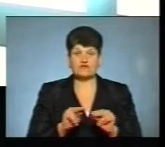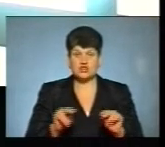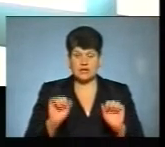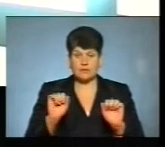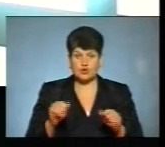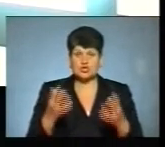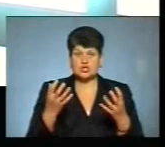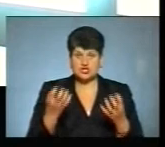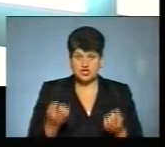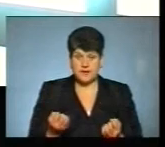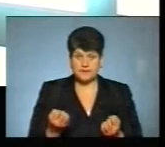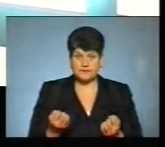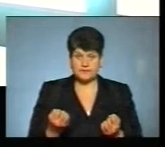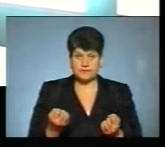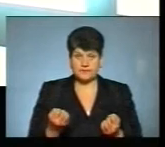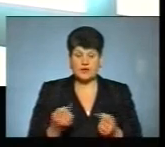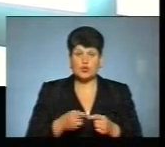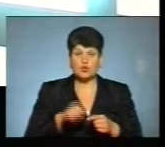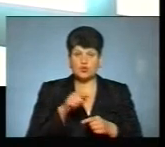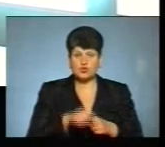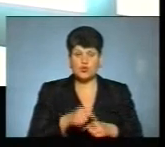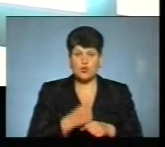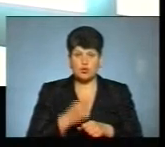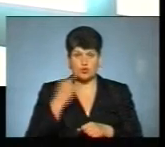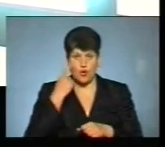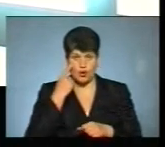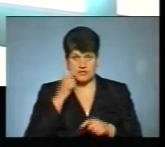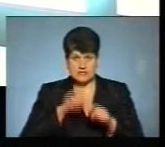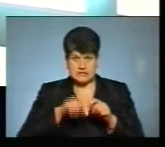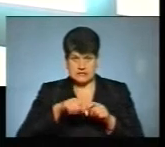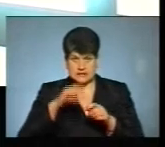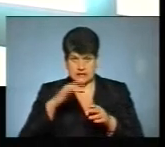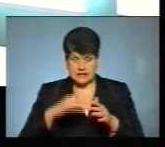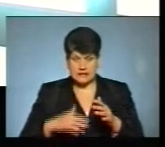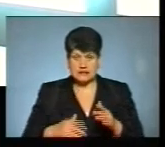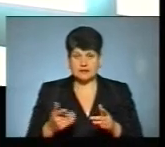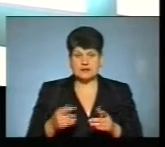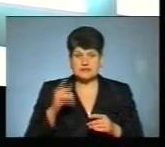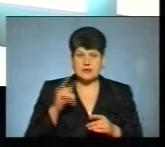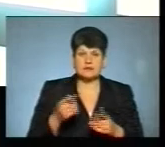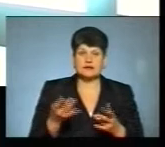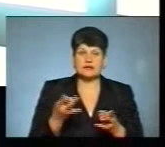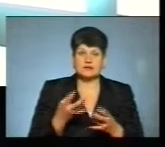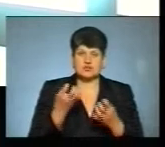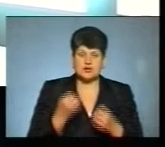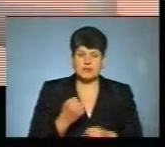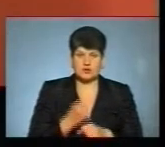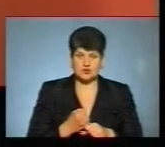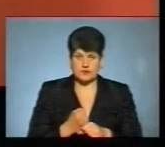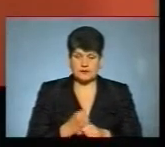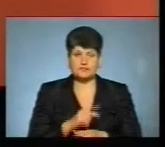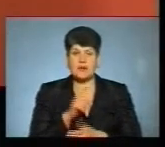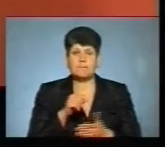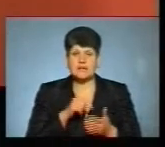крім того, десь цю роботу оцінити і сказати, де учневі потрібно допрацювати. Власне,